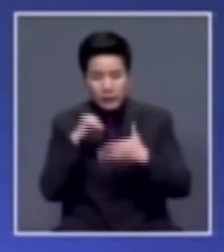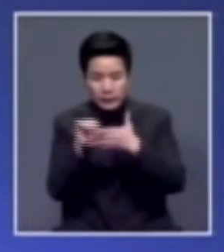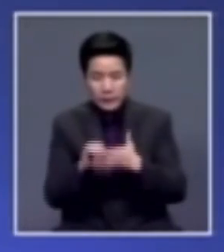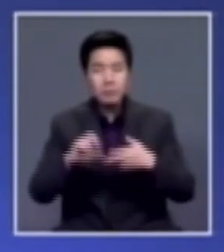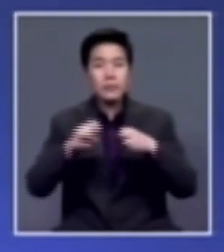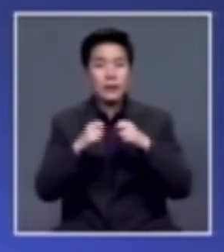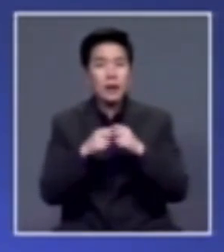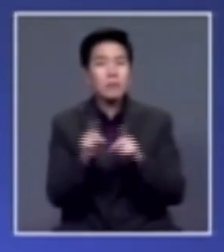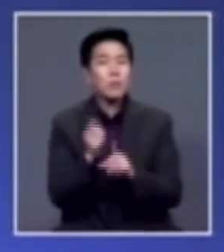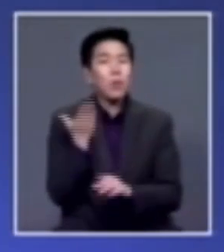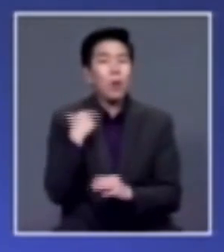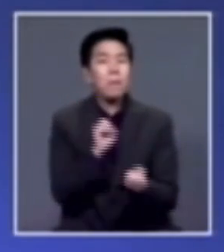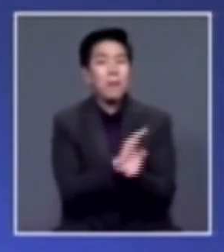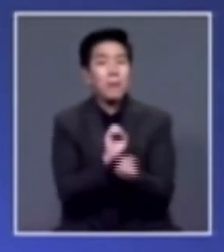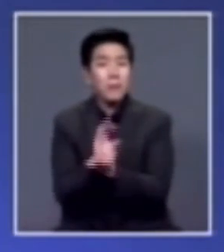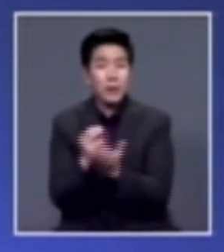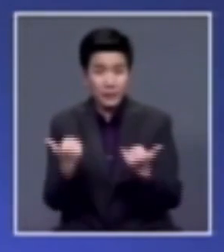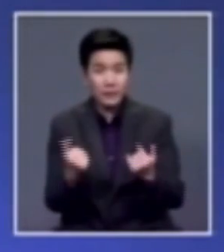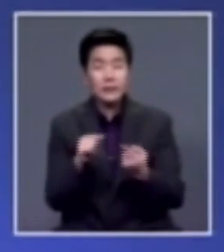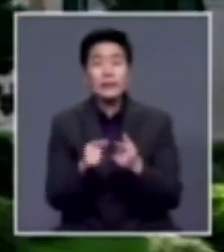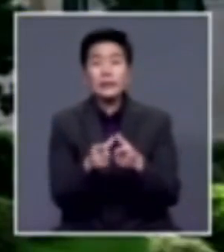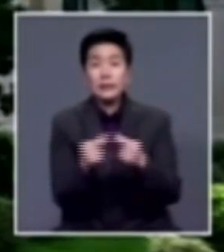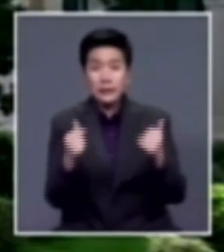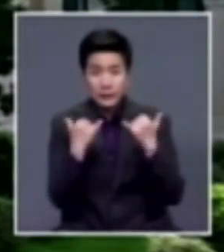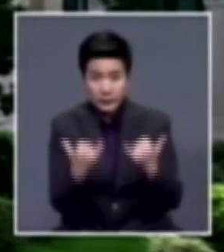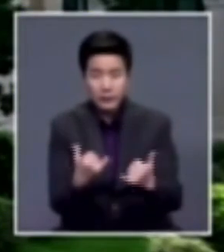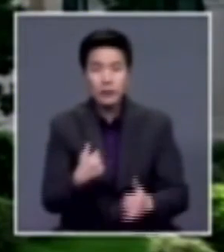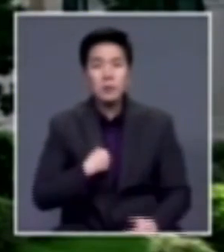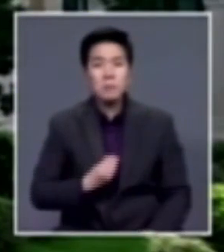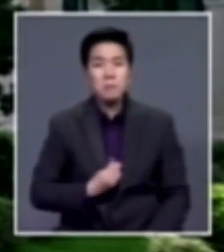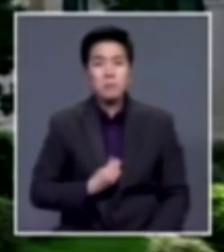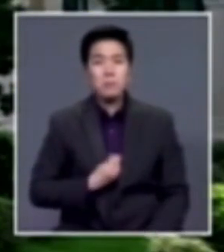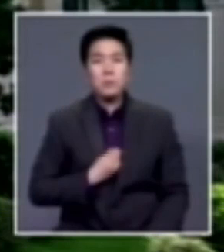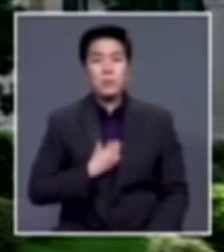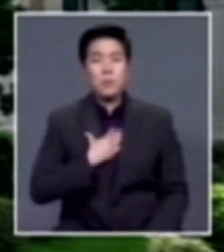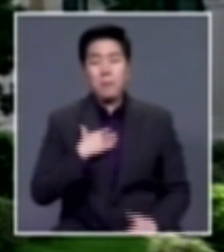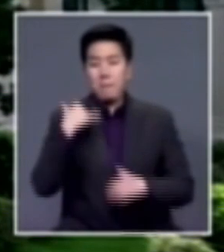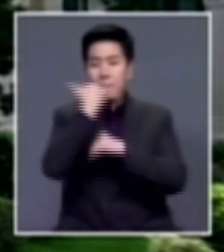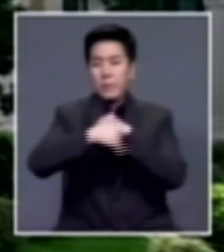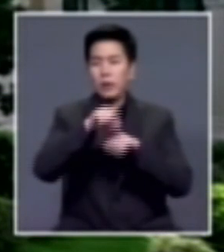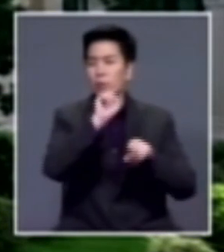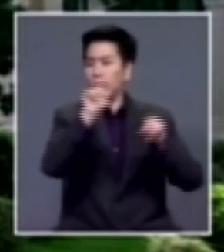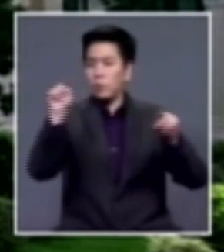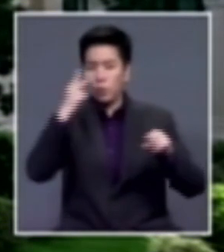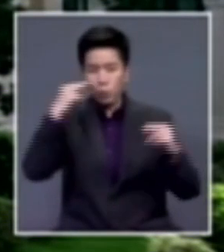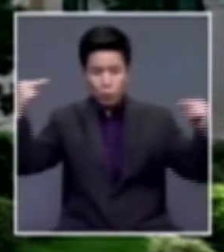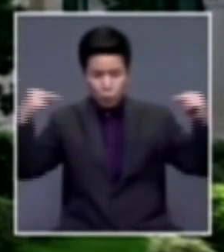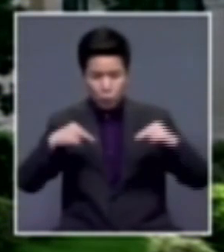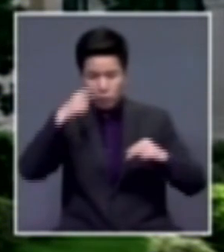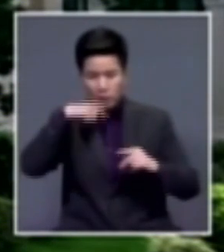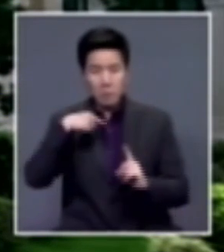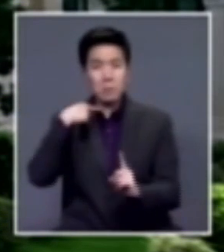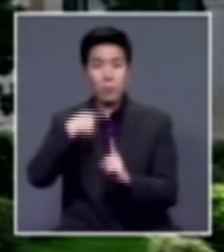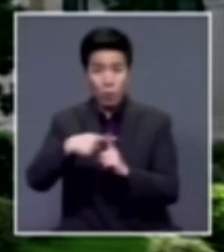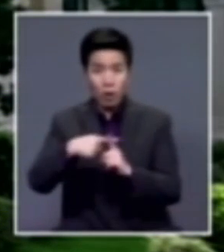ายหลังอีกเช่นที่ผ่านมานะครับในเรื่องเหล่านี้มันก็น่าภูมิใจนะครับที่ต่างประเทศเขาประเมินประเทศไทยในทางที่ดี